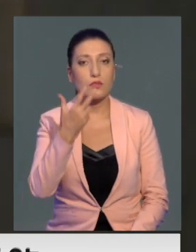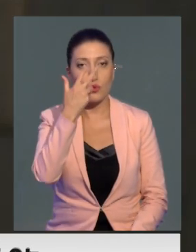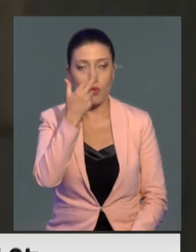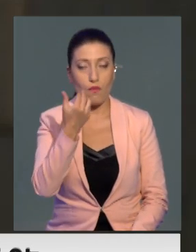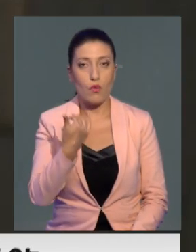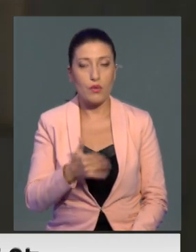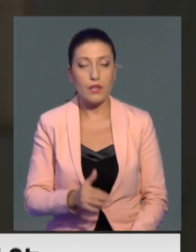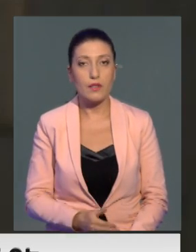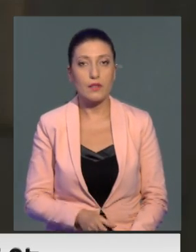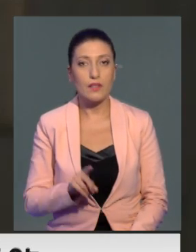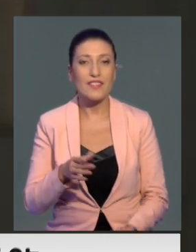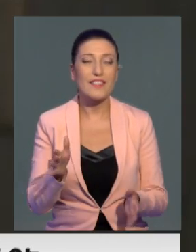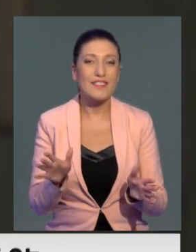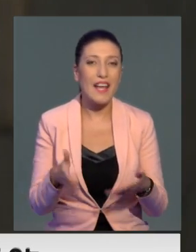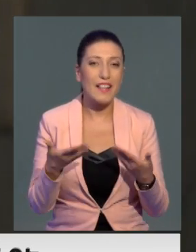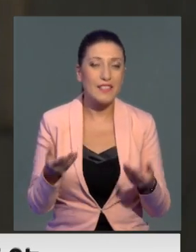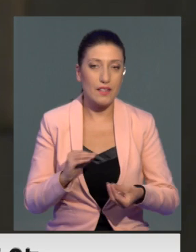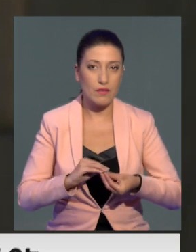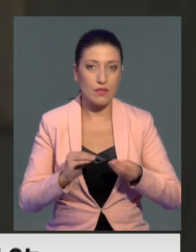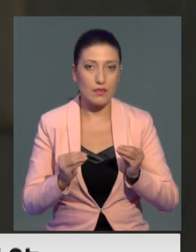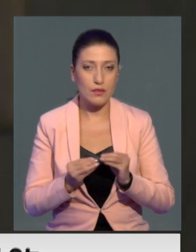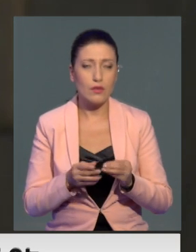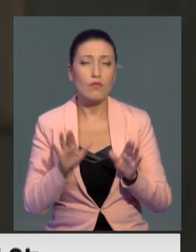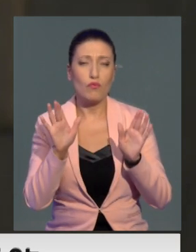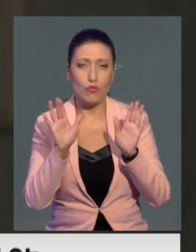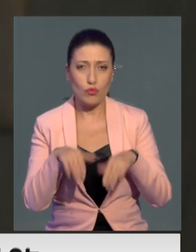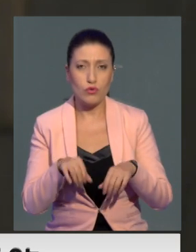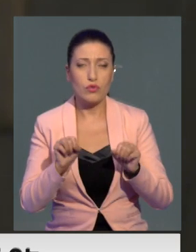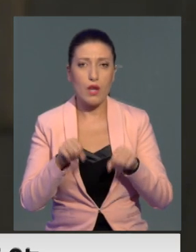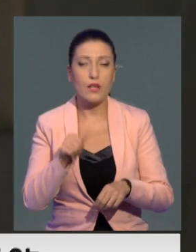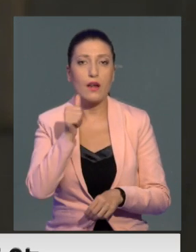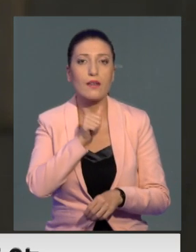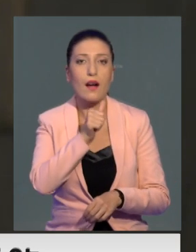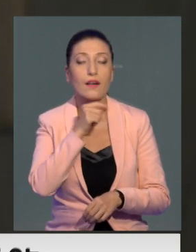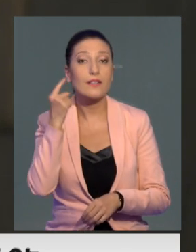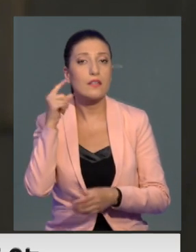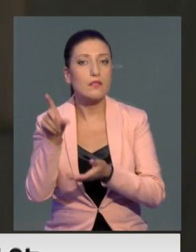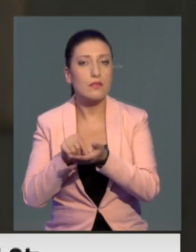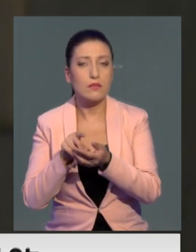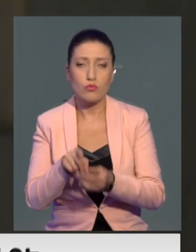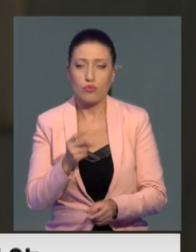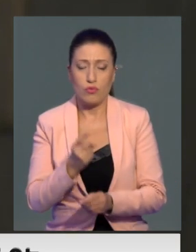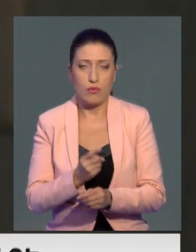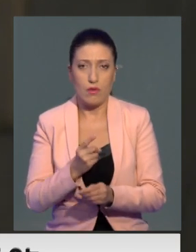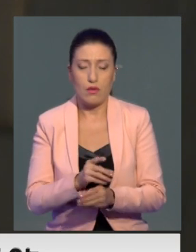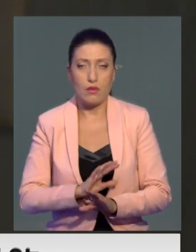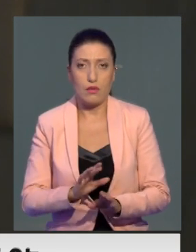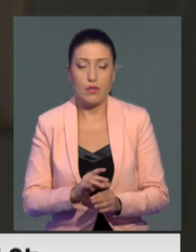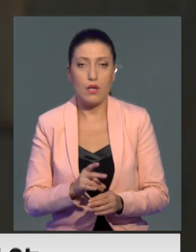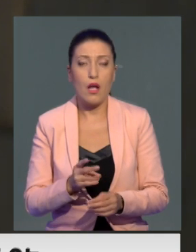դա տենց թեթև պրոբլեմա, ինչ կա, որ կարելի է գաղտնալսել, չէ, տենց չի գաղտնալսումը, դա կարծում եմ պետք է